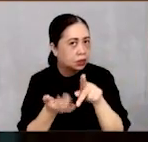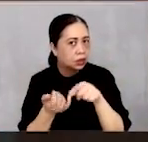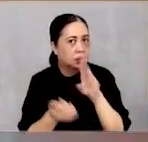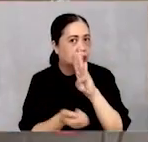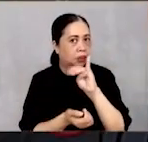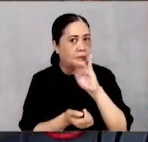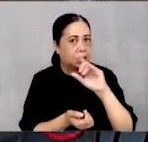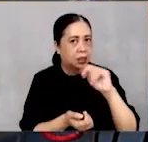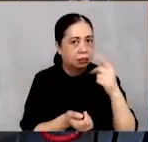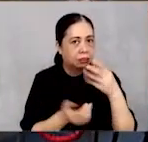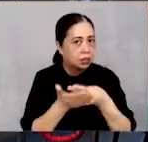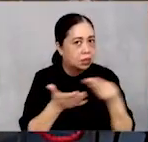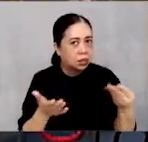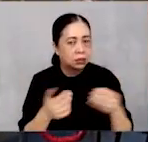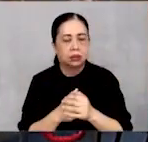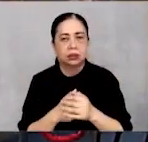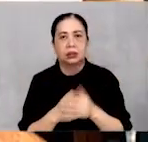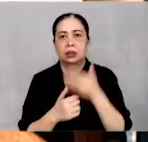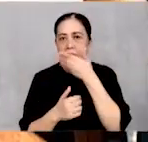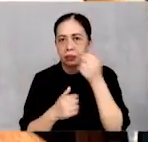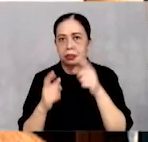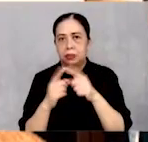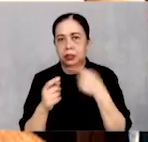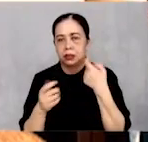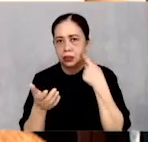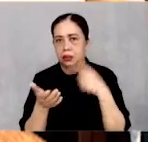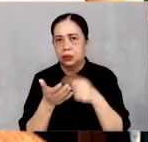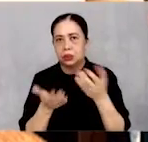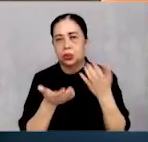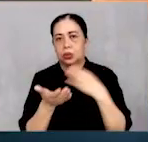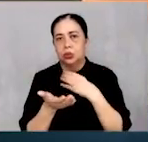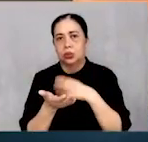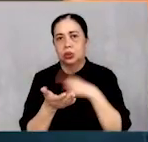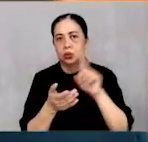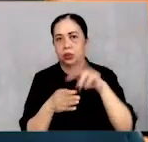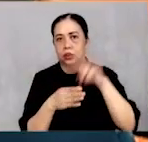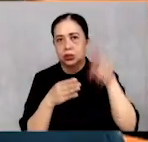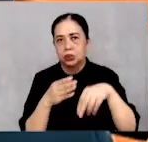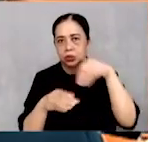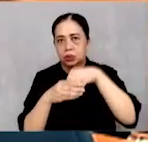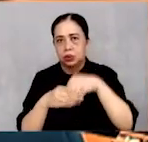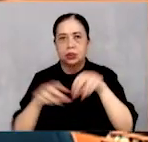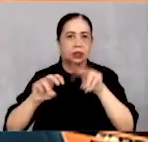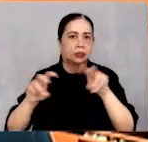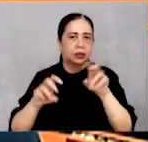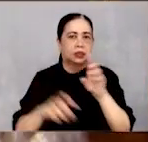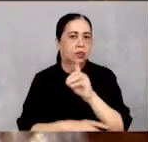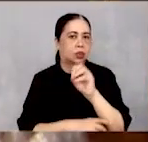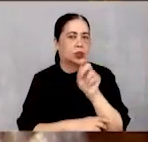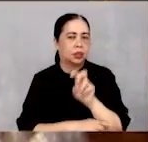materials. Maigi raw kung ipapasa rin sa Kongreso ang kinalabasan ng internal investigation ng Tourism